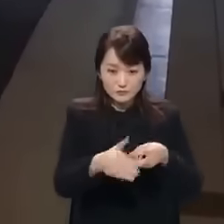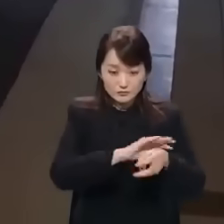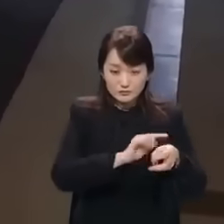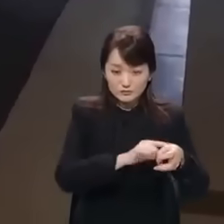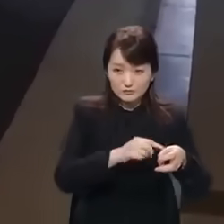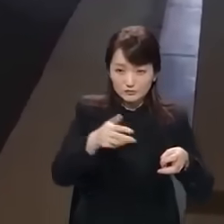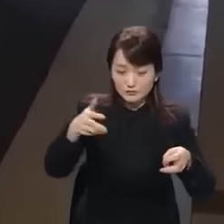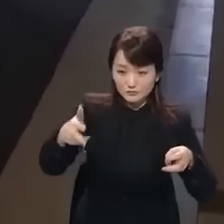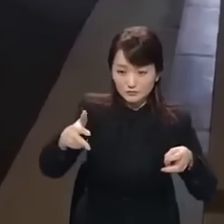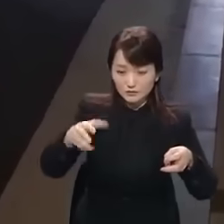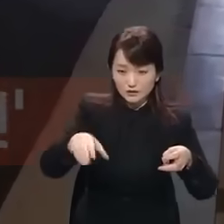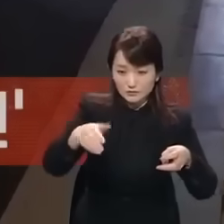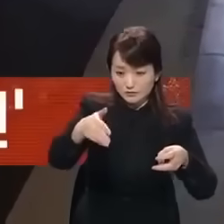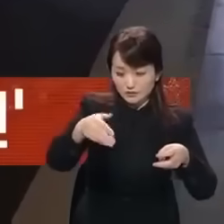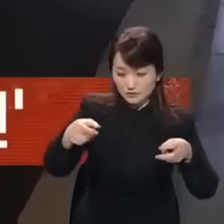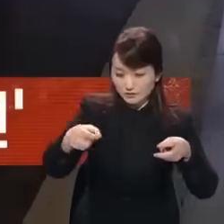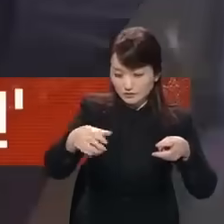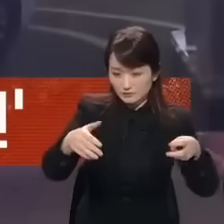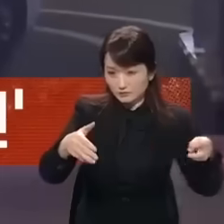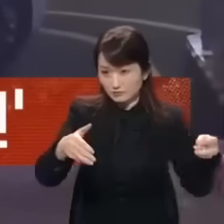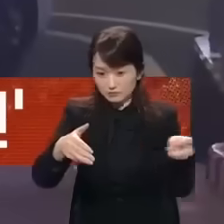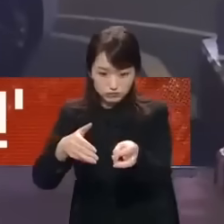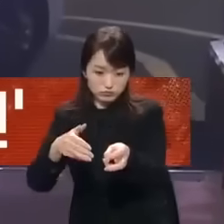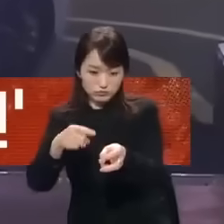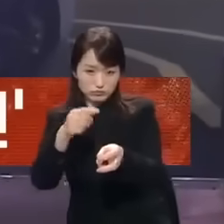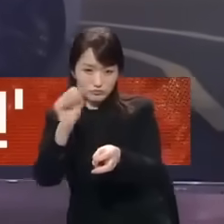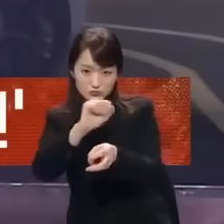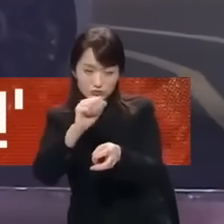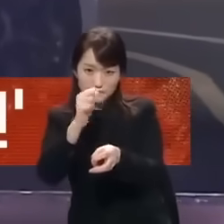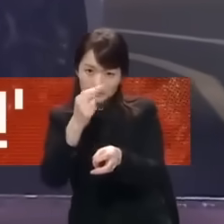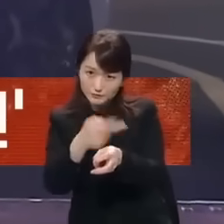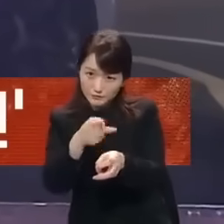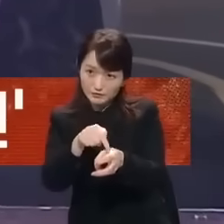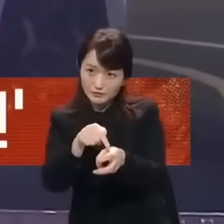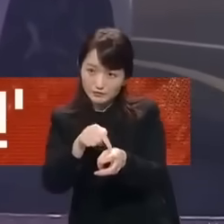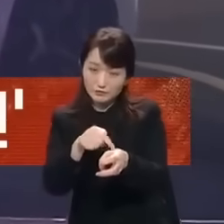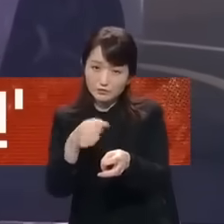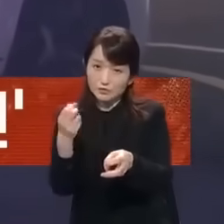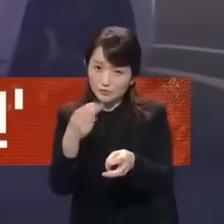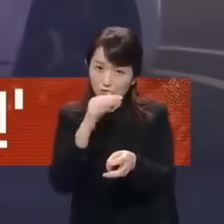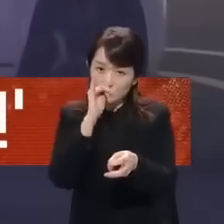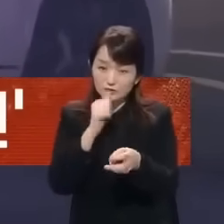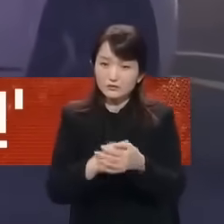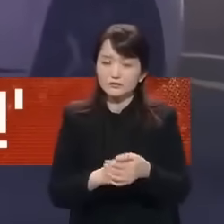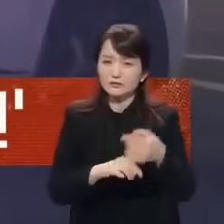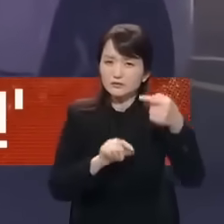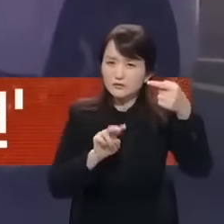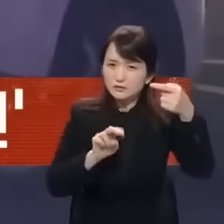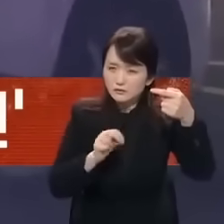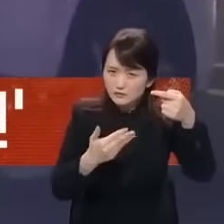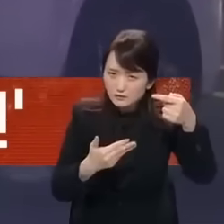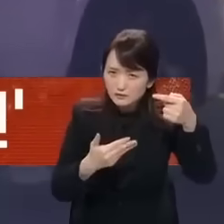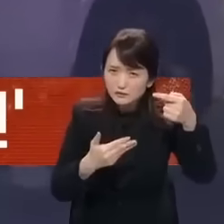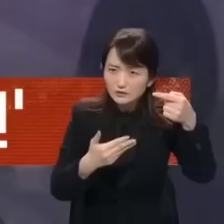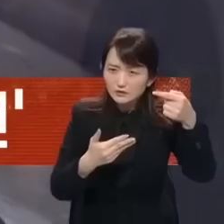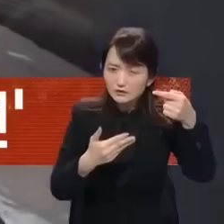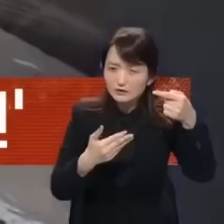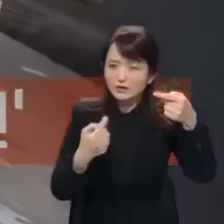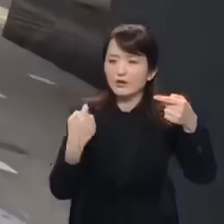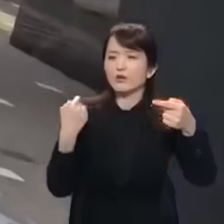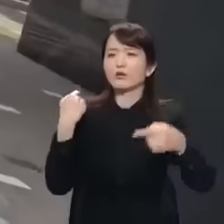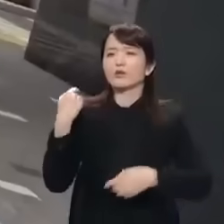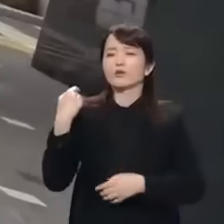주차장 입구를 막고 있고 안에는 운전자가 보이질 않습니다. 그런데 이날이 끝이 아니었고요. 1월 29일 그리고 바로